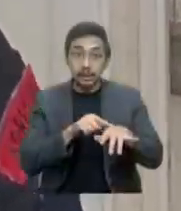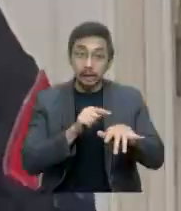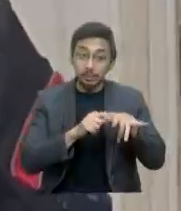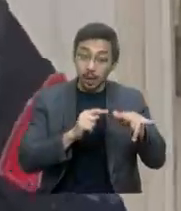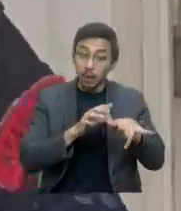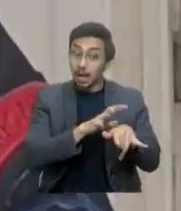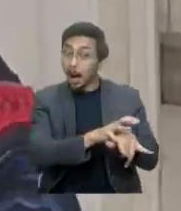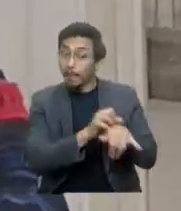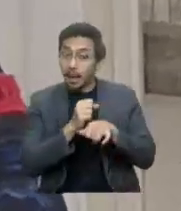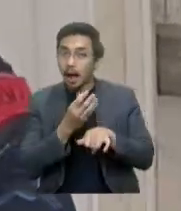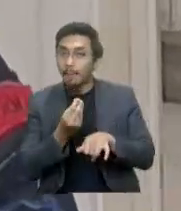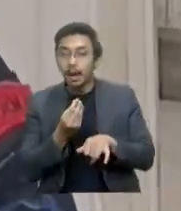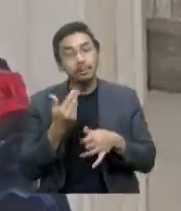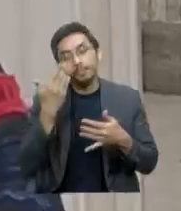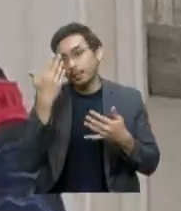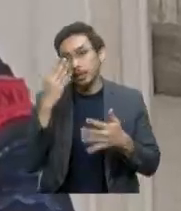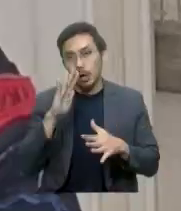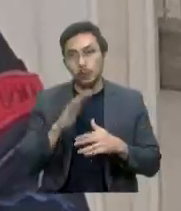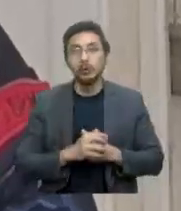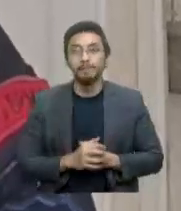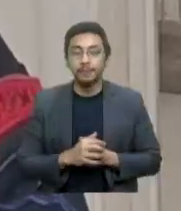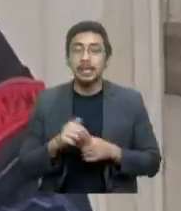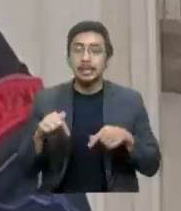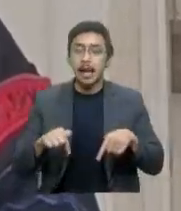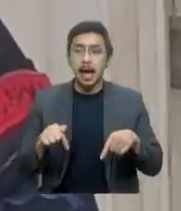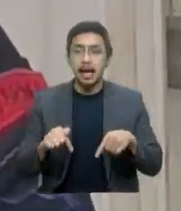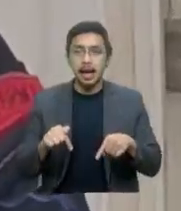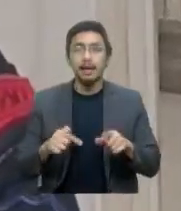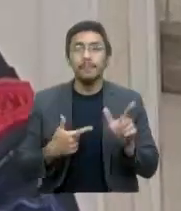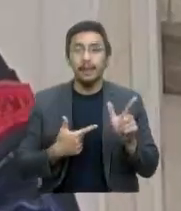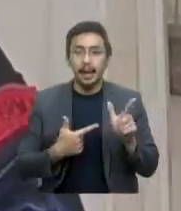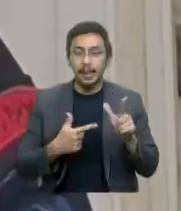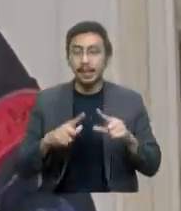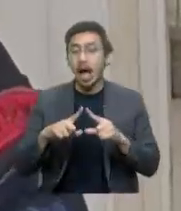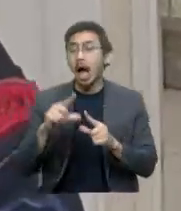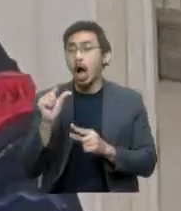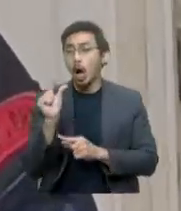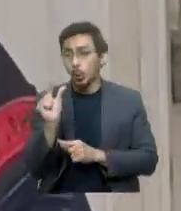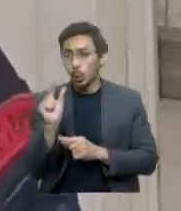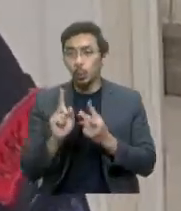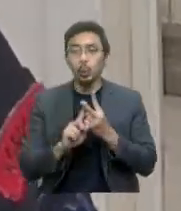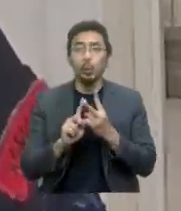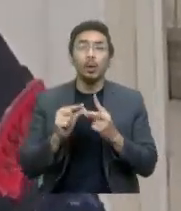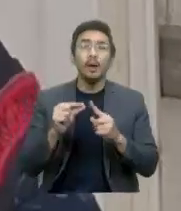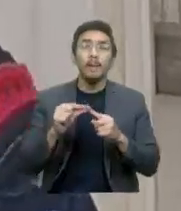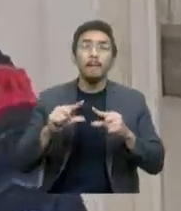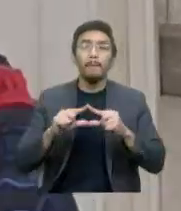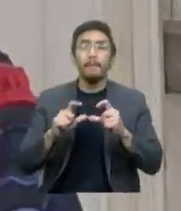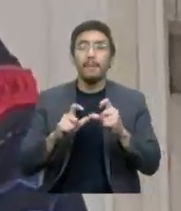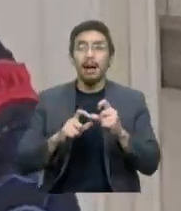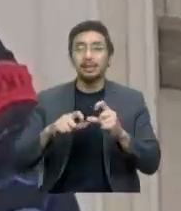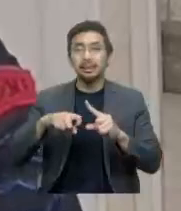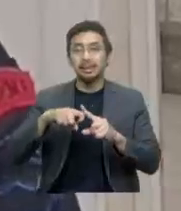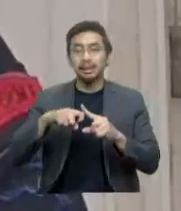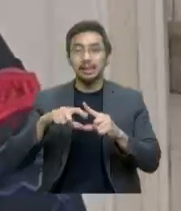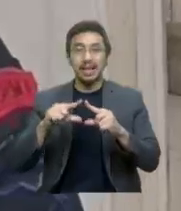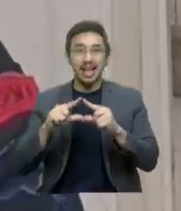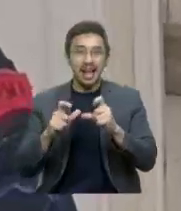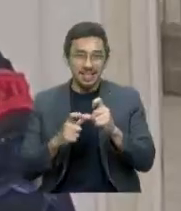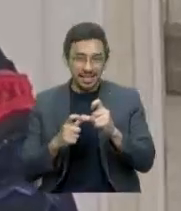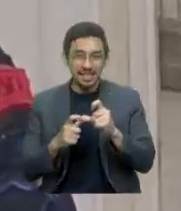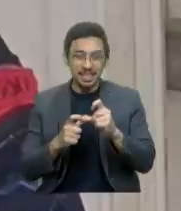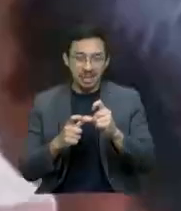sudah serahkan dengan dari rekan-rekan TNI Angkatan Udara khususnya rekan-rekan dari Paskas. Kita hanya pam area membantu-membantu apa yang